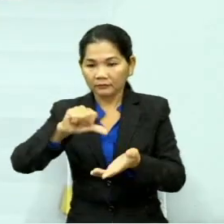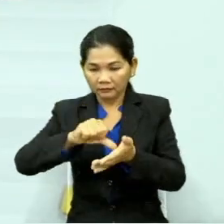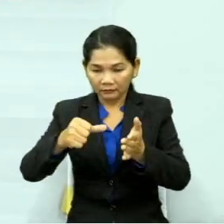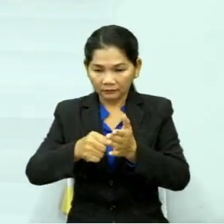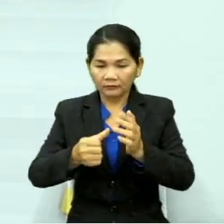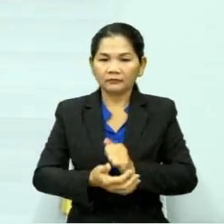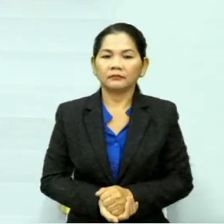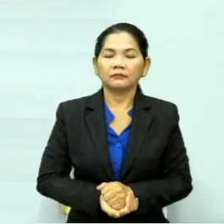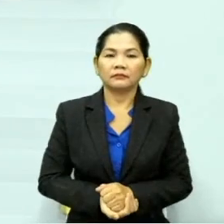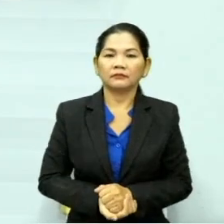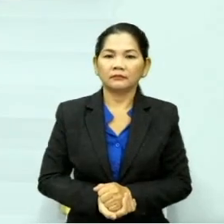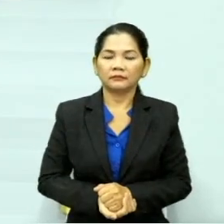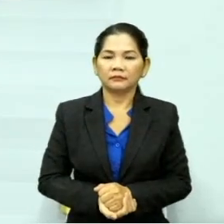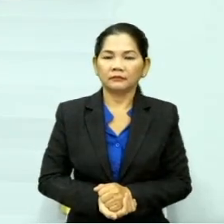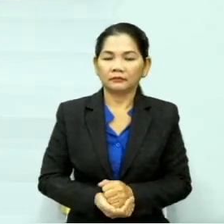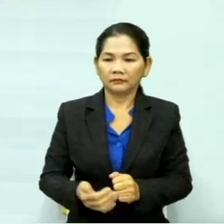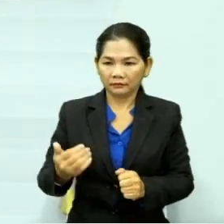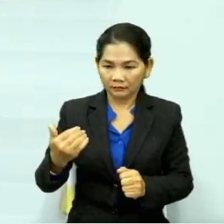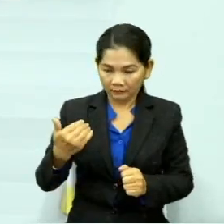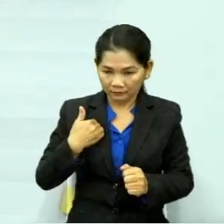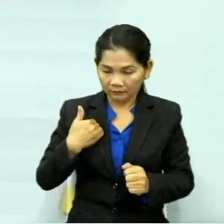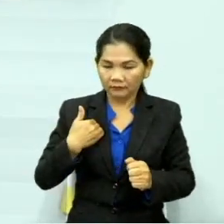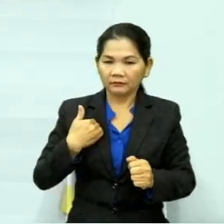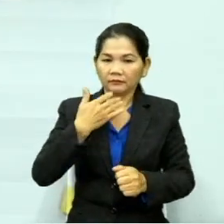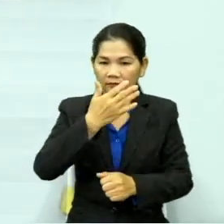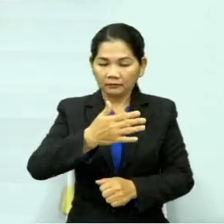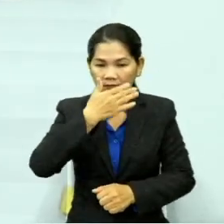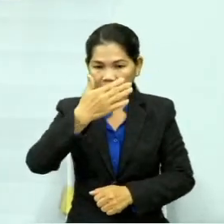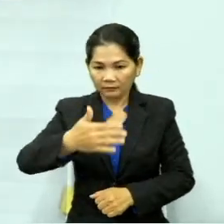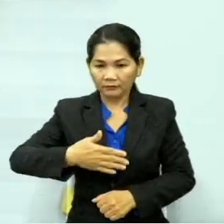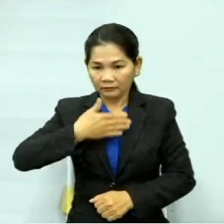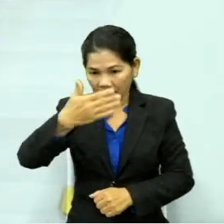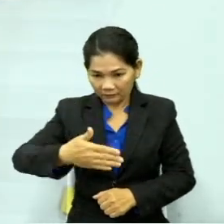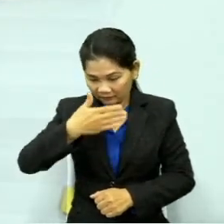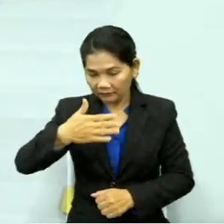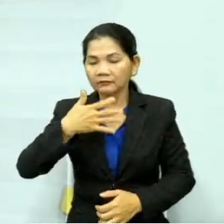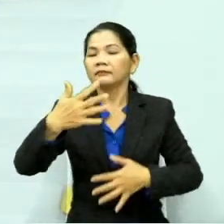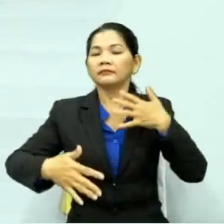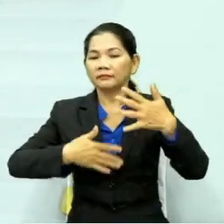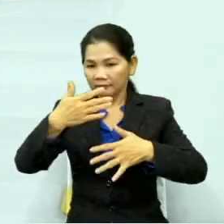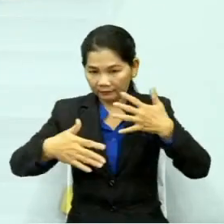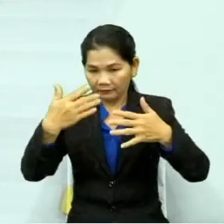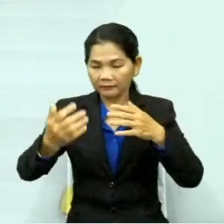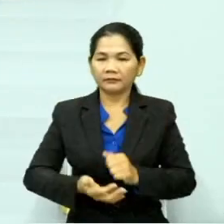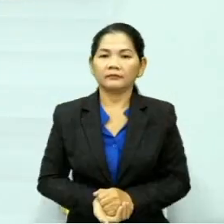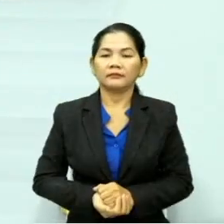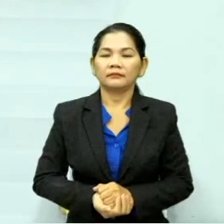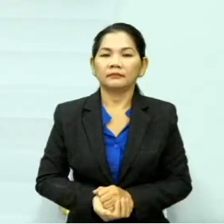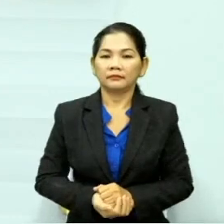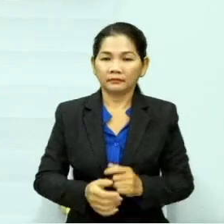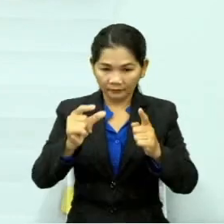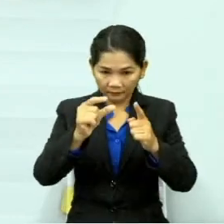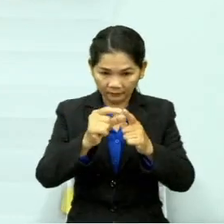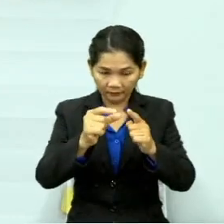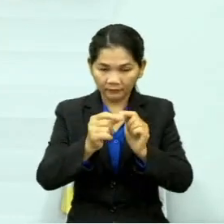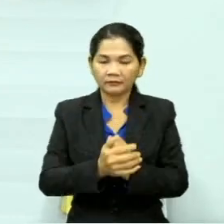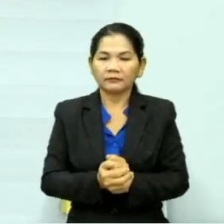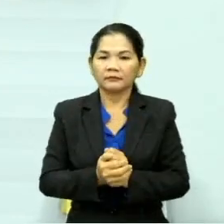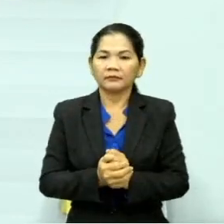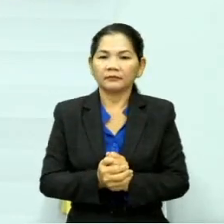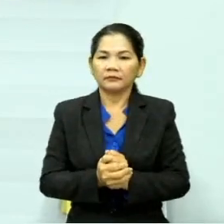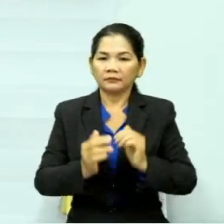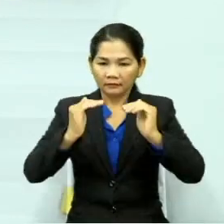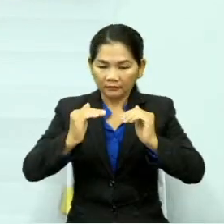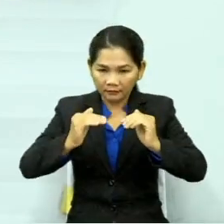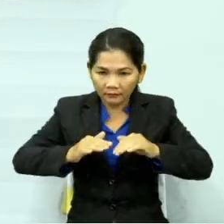thá. Miên phiệp rí rí rứ sạp bái chật. Chà bịa tì phí cứ bịa xóm